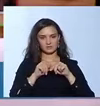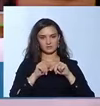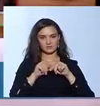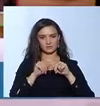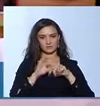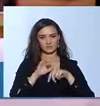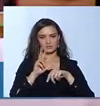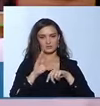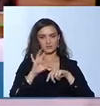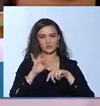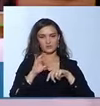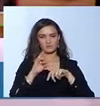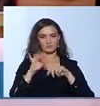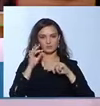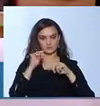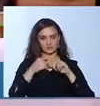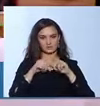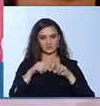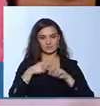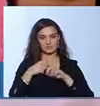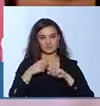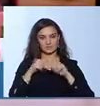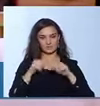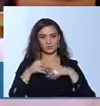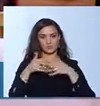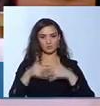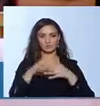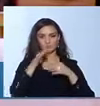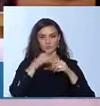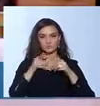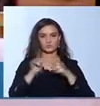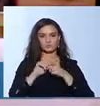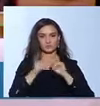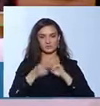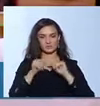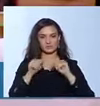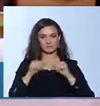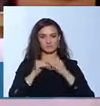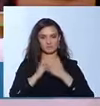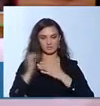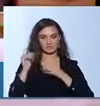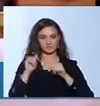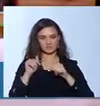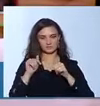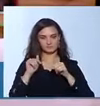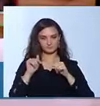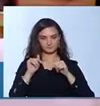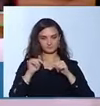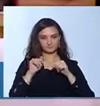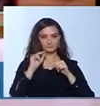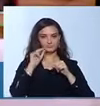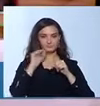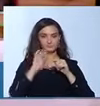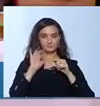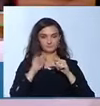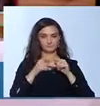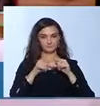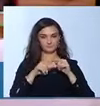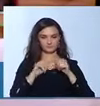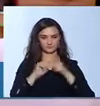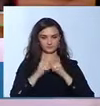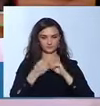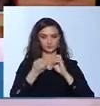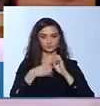ტიპის ჰორმონის დონე, რომელსაც თმებზე დადებითი გავლენა აქვს, ორსულობის პროცესში პირიქით მაღალ დონე, მაღალ ციფრებზე ასე ვთქვათ, და თმის საფარველი